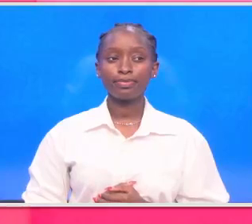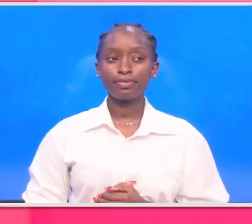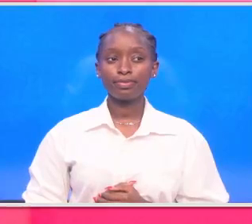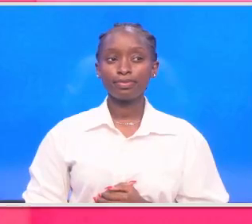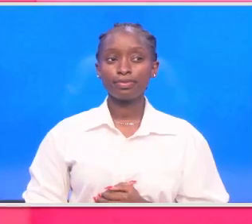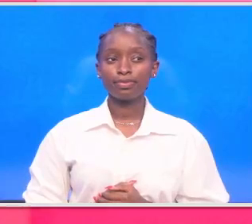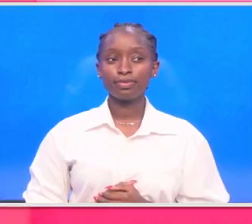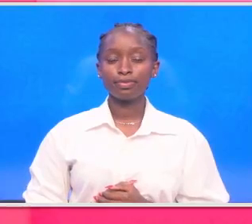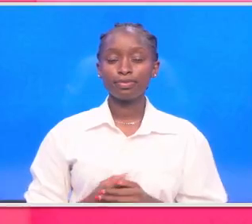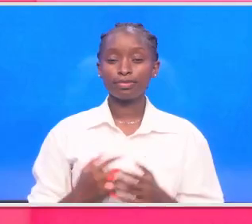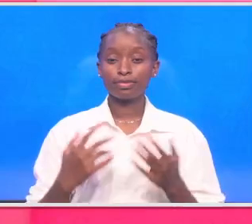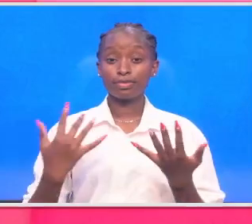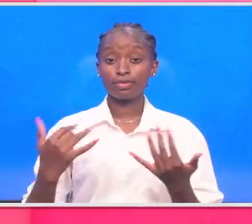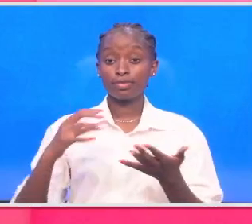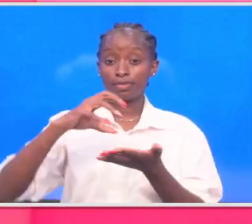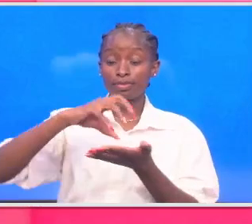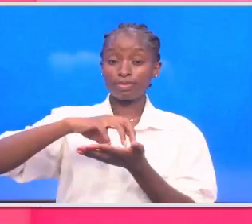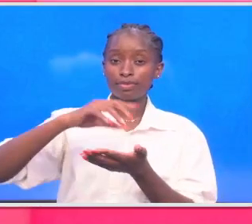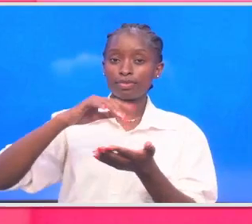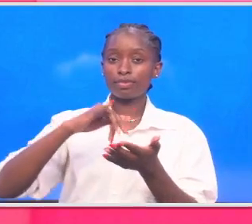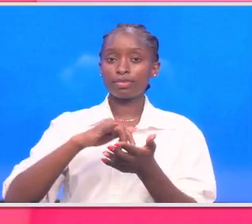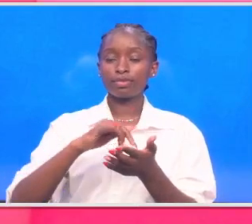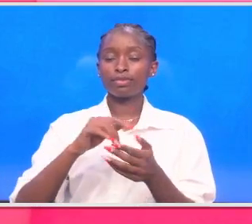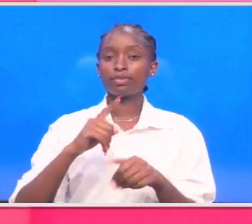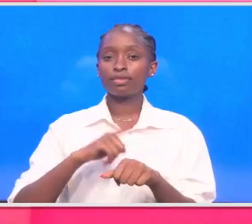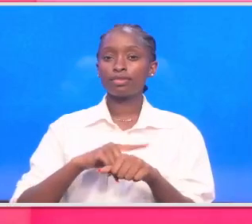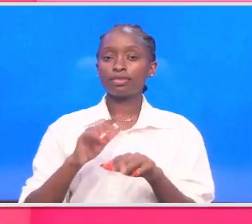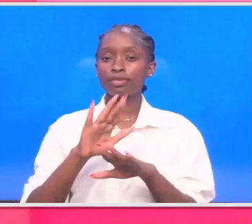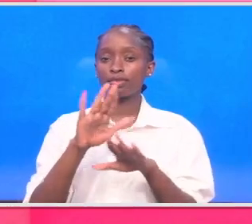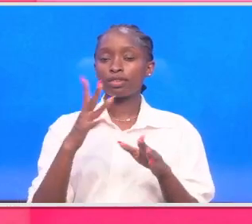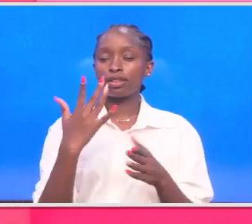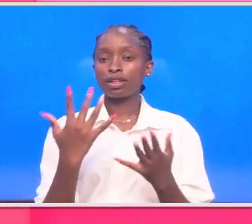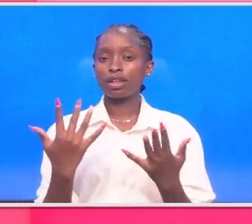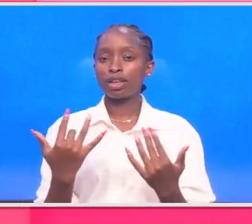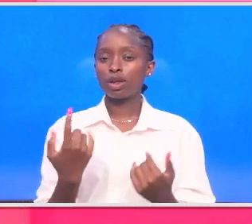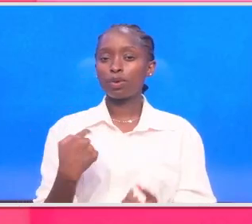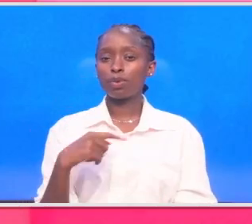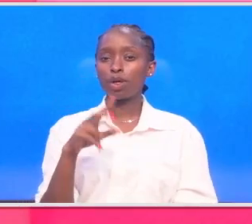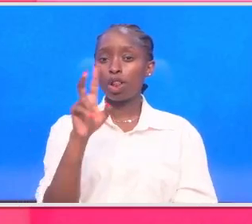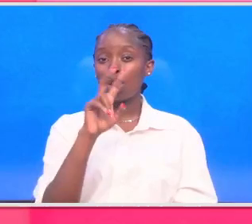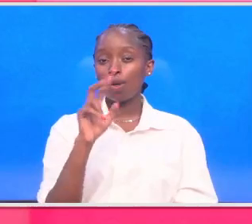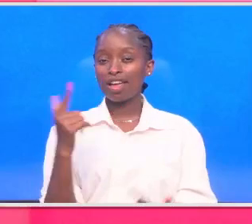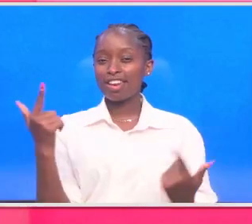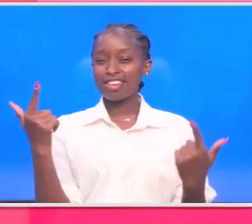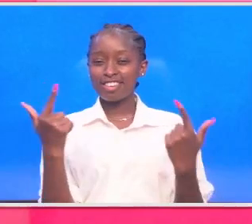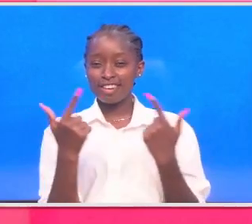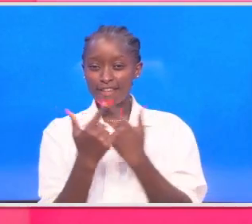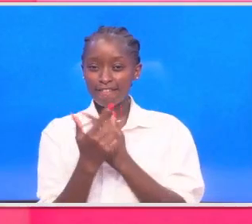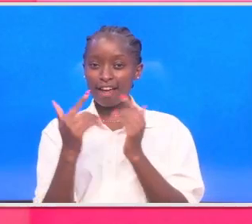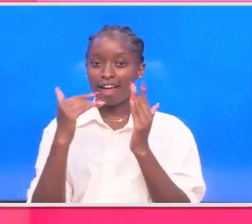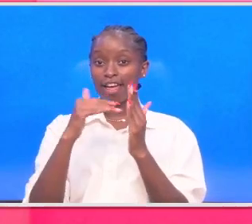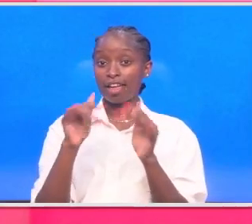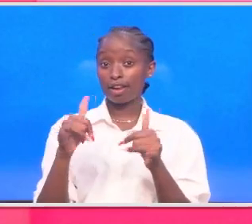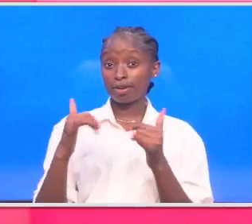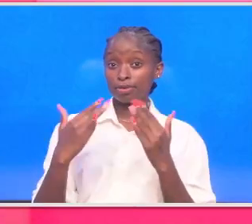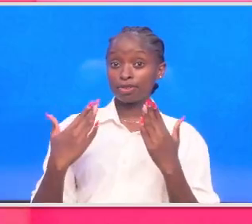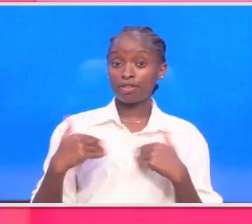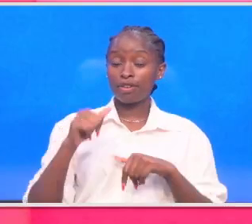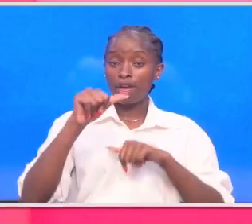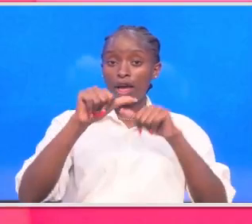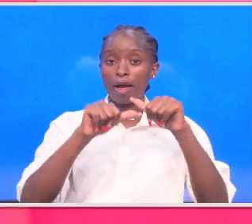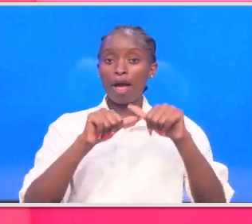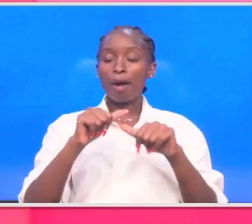Bila shaka ndivyo hali ilivyo katika maeneo hayo. Kwa sasa tunaangazia taarifa nyingine kuhusiana na masuala ya siasa na